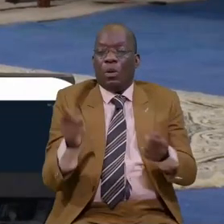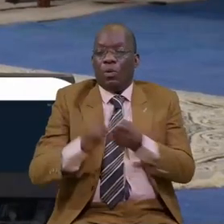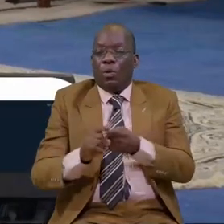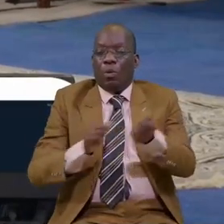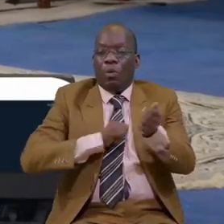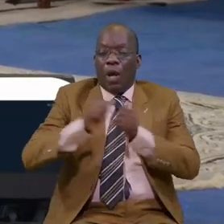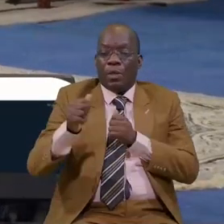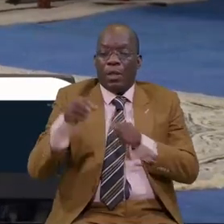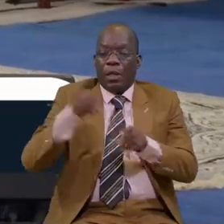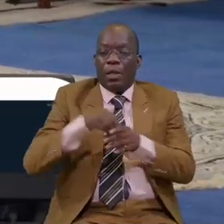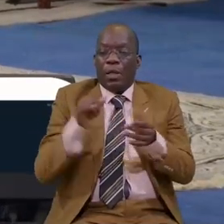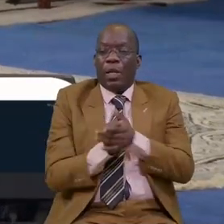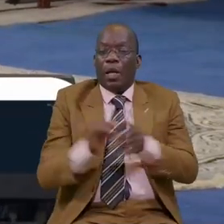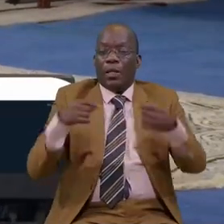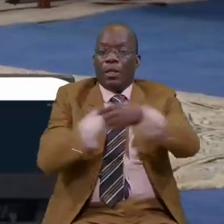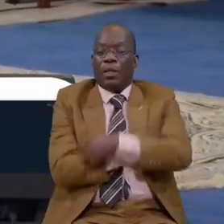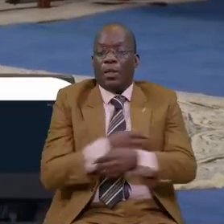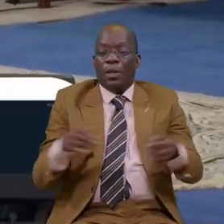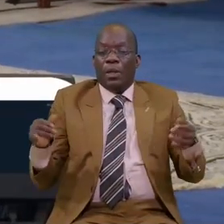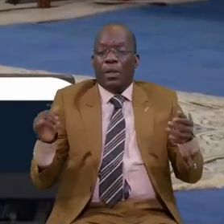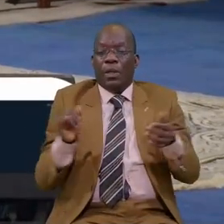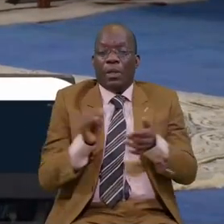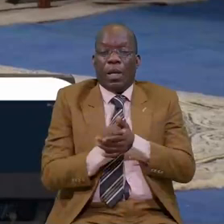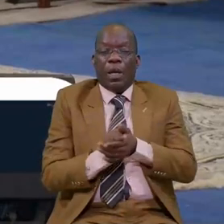Ésaïe 10, 27.